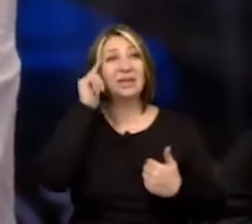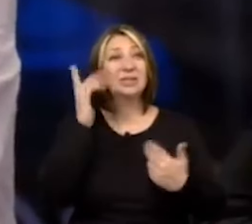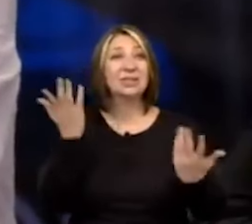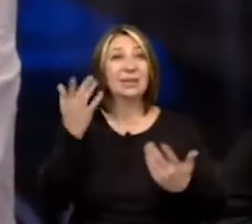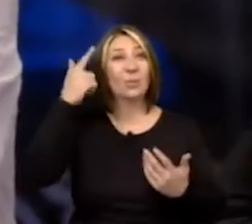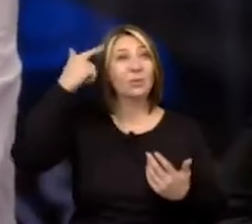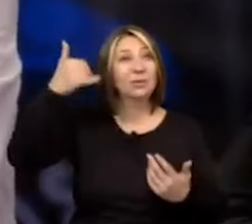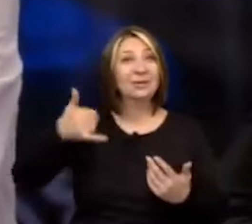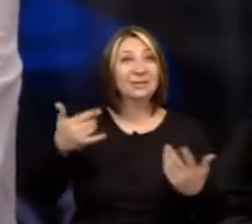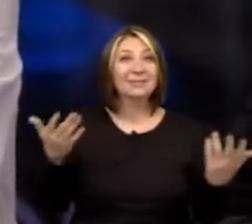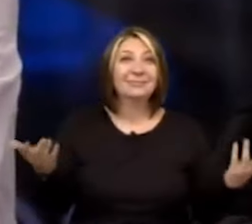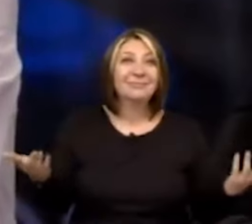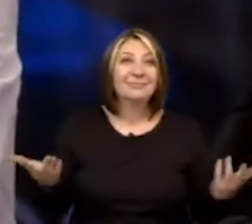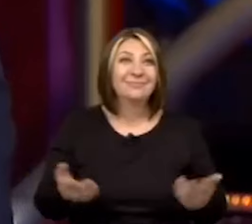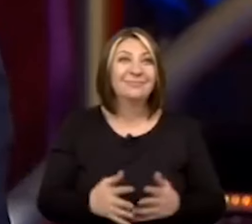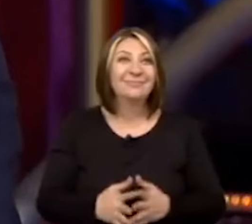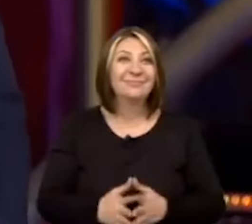nerede, boyun niye falan.